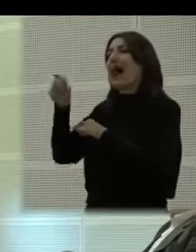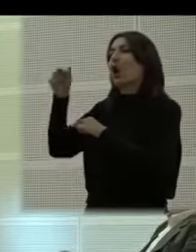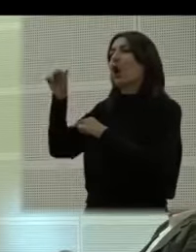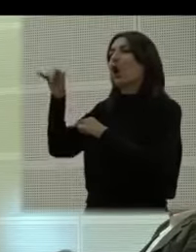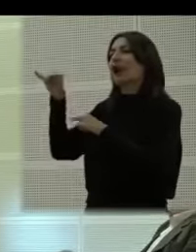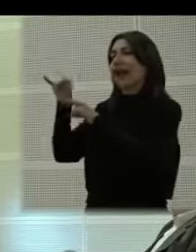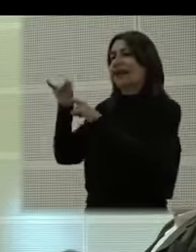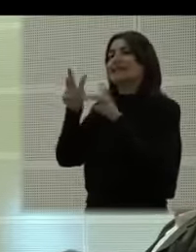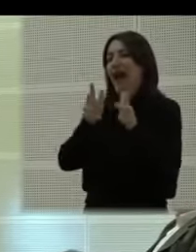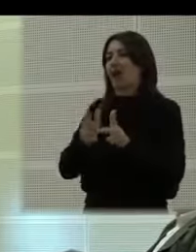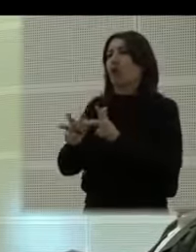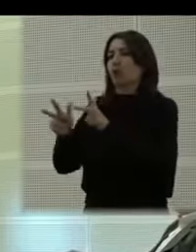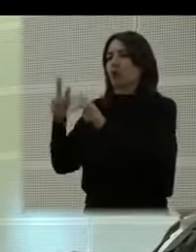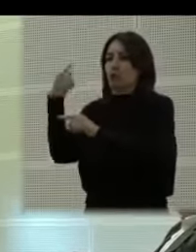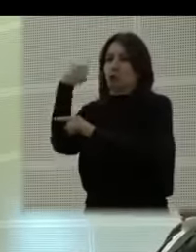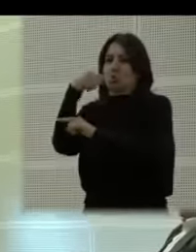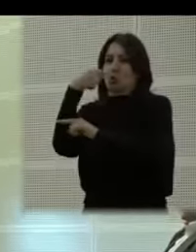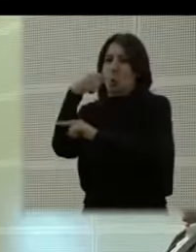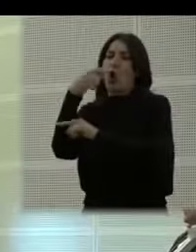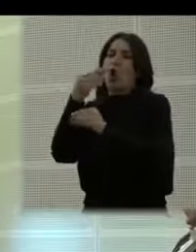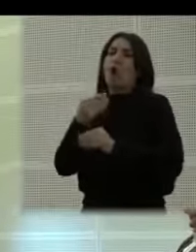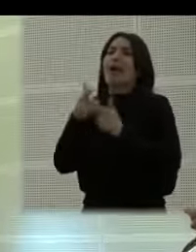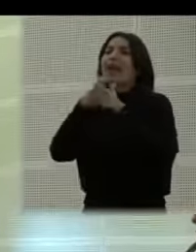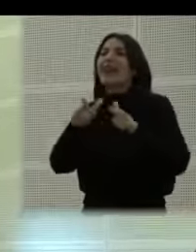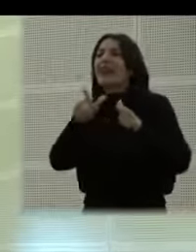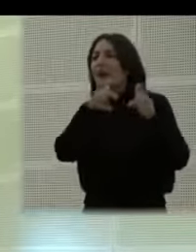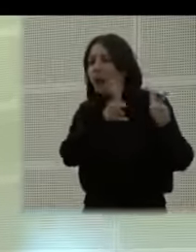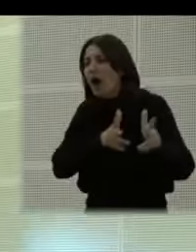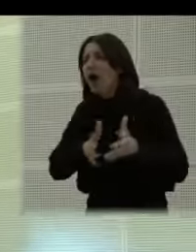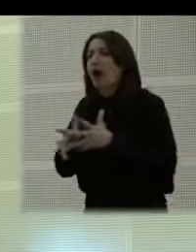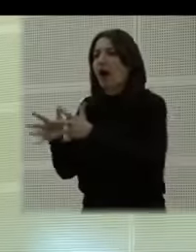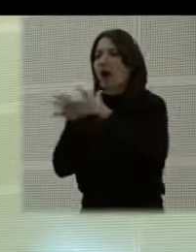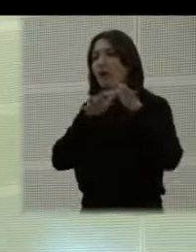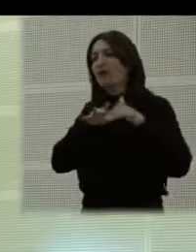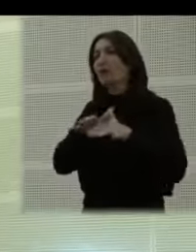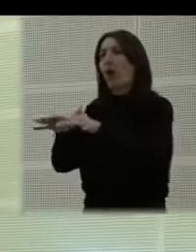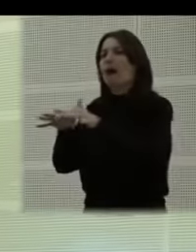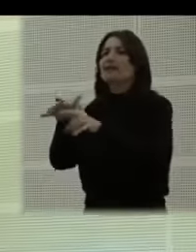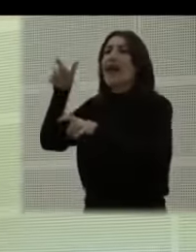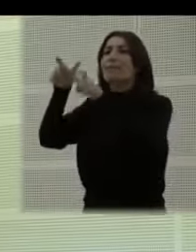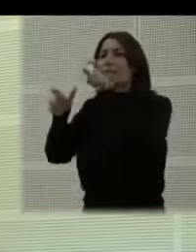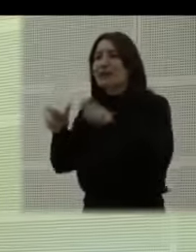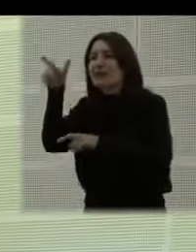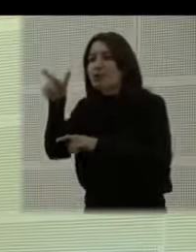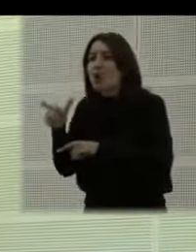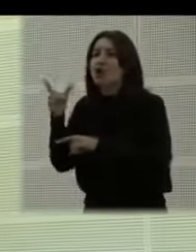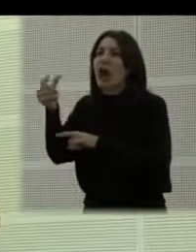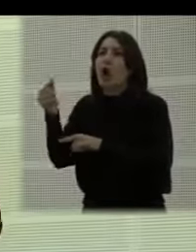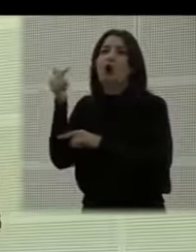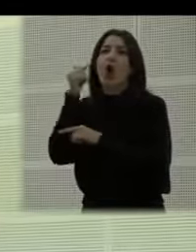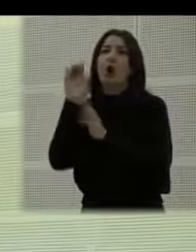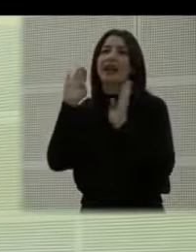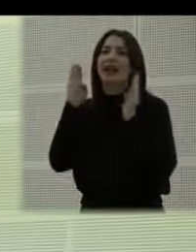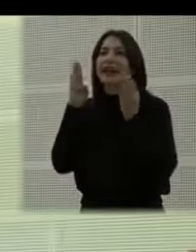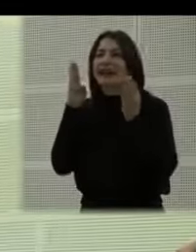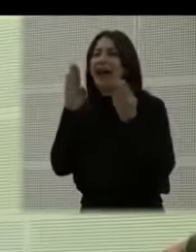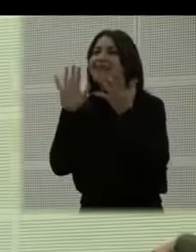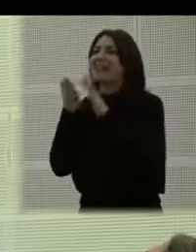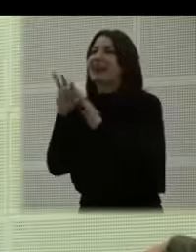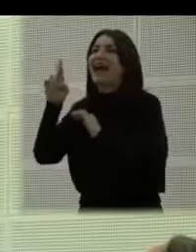anche questo lascito linguistico, da quel momento la persona con le orecchie grandi era il ricchione, quindi il